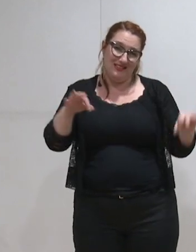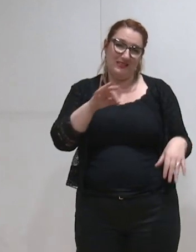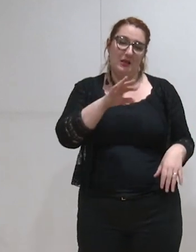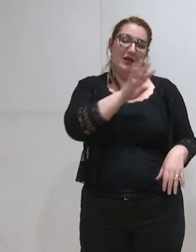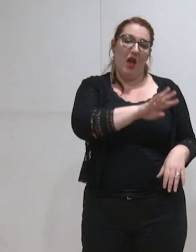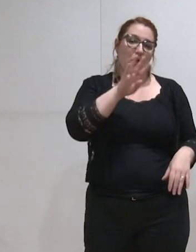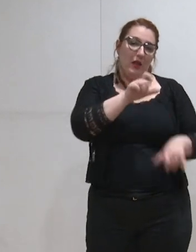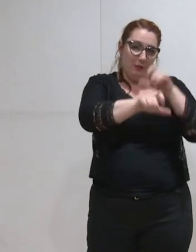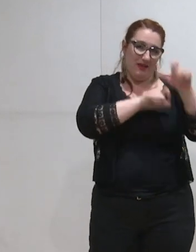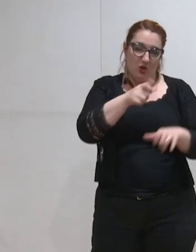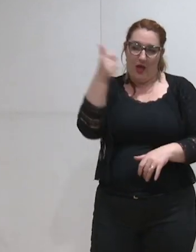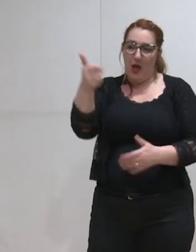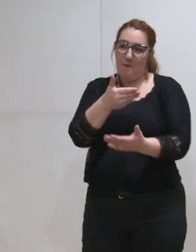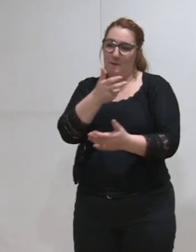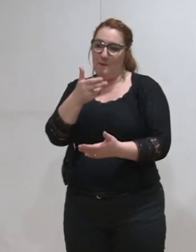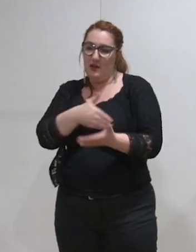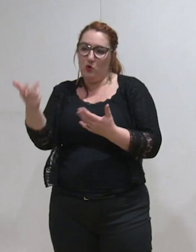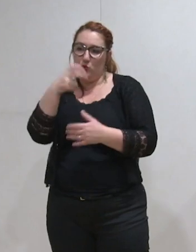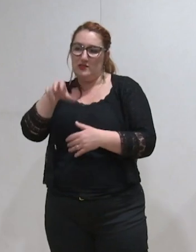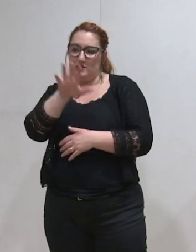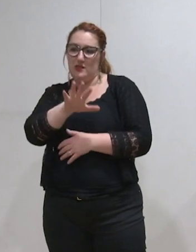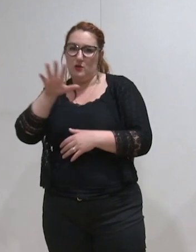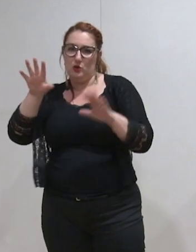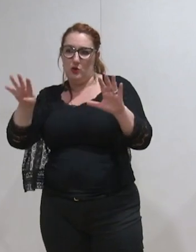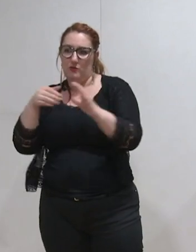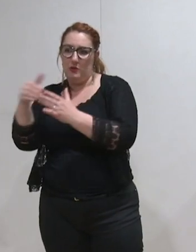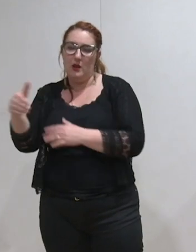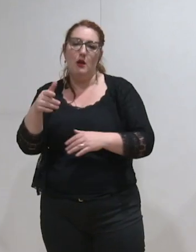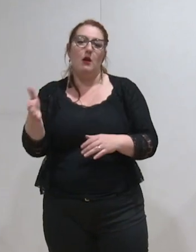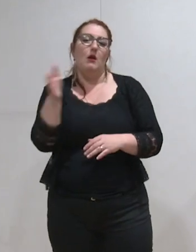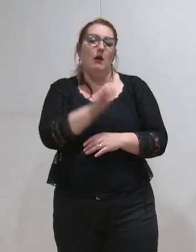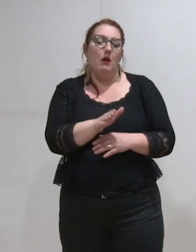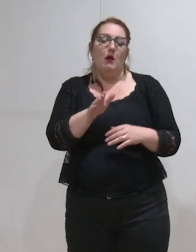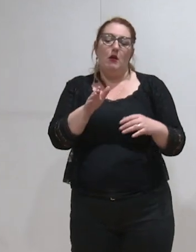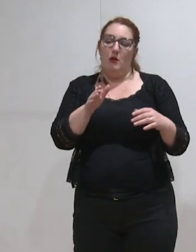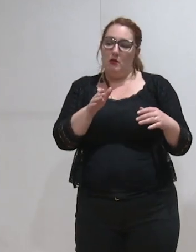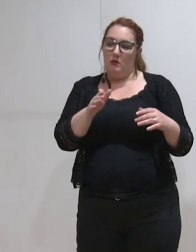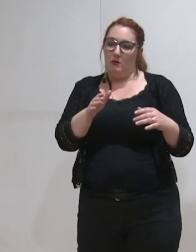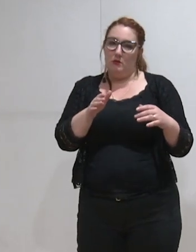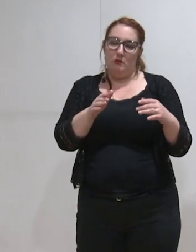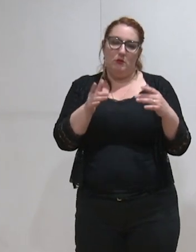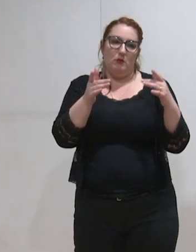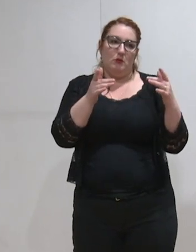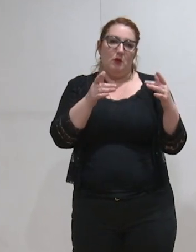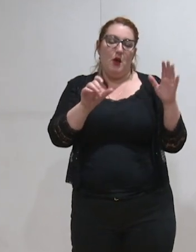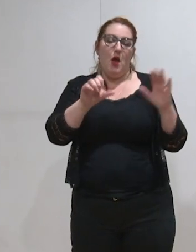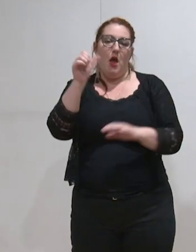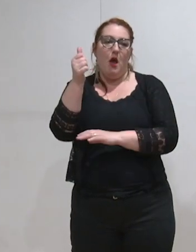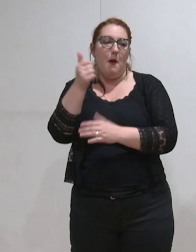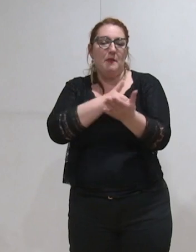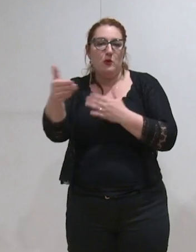1359000 € en 2011 pour 34 salariés de 1100000 en 2012 pour 35 salariés de